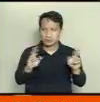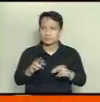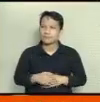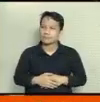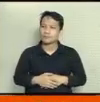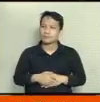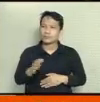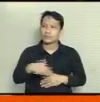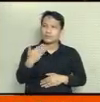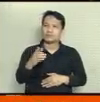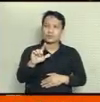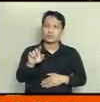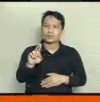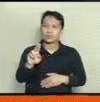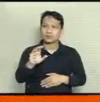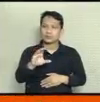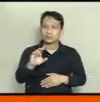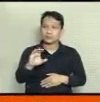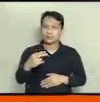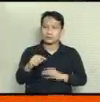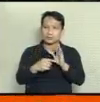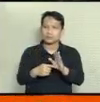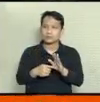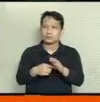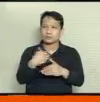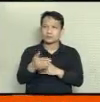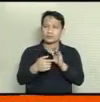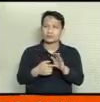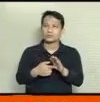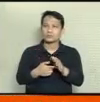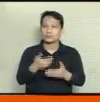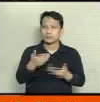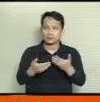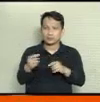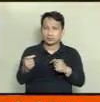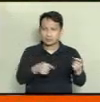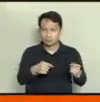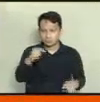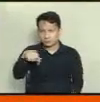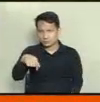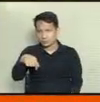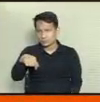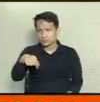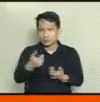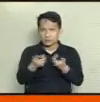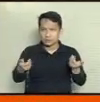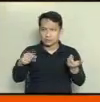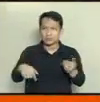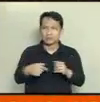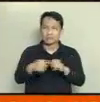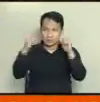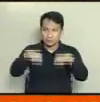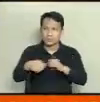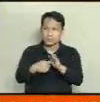Umapela naman ang mga lokal na opisyal sa Kapas Tarlac na humanap na ng permanenteng quarantine site.